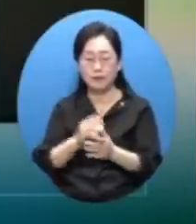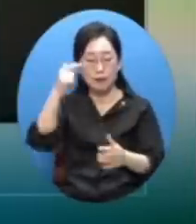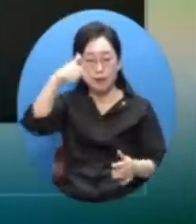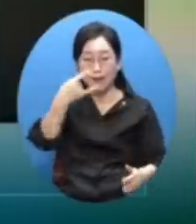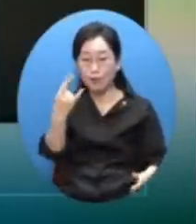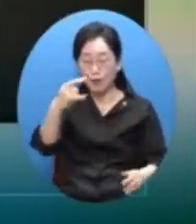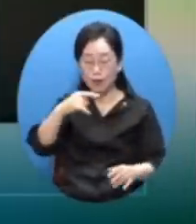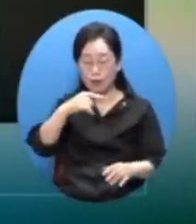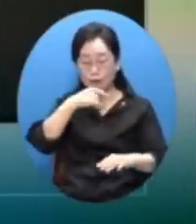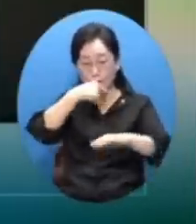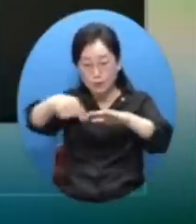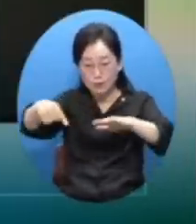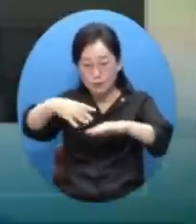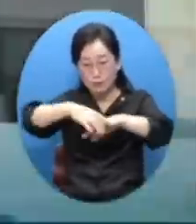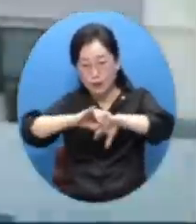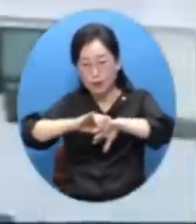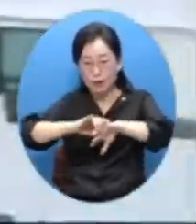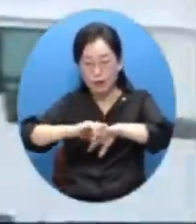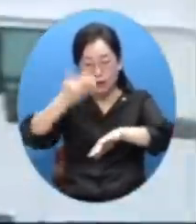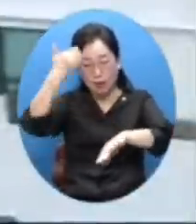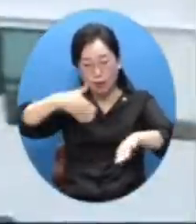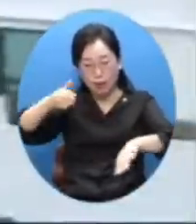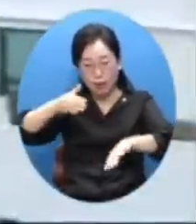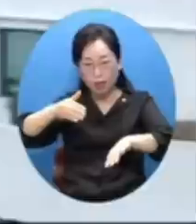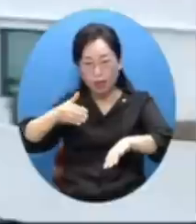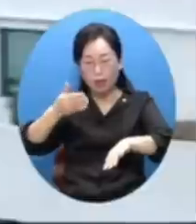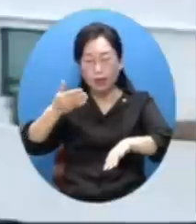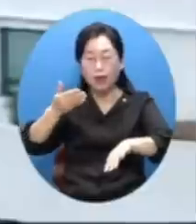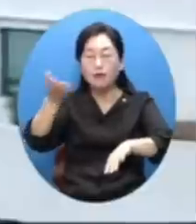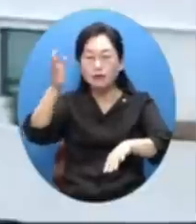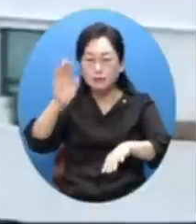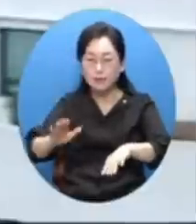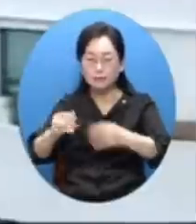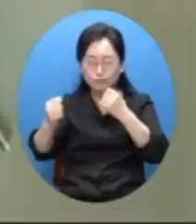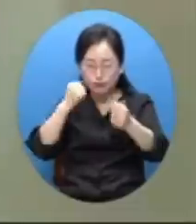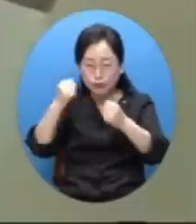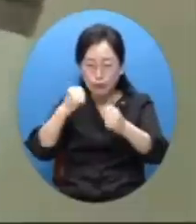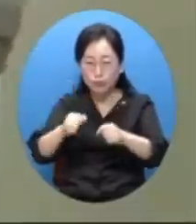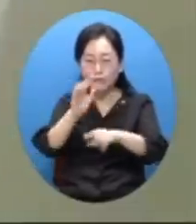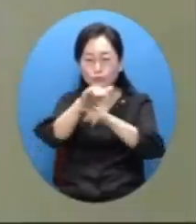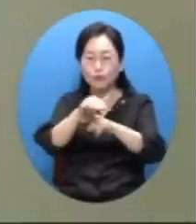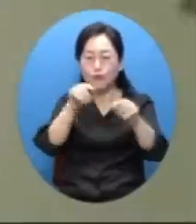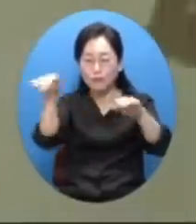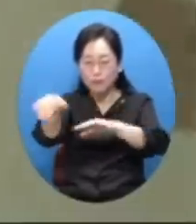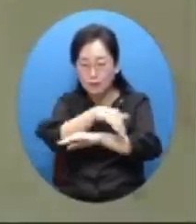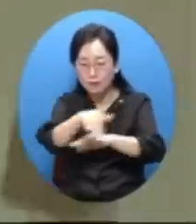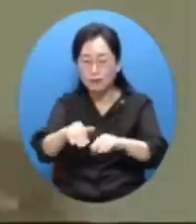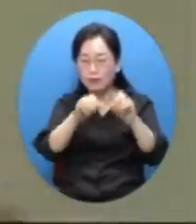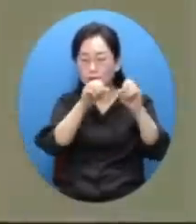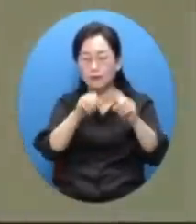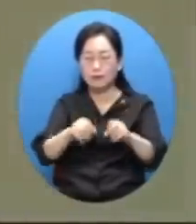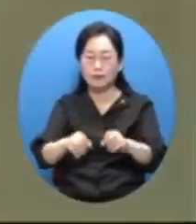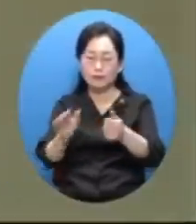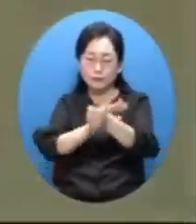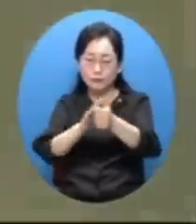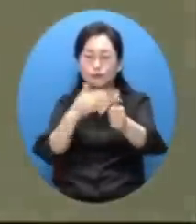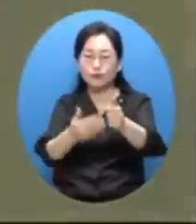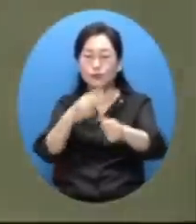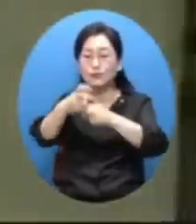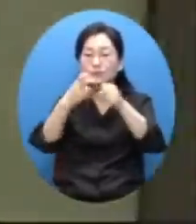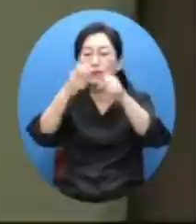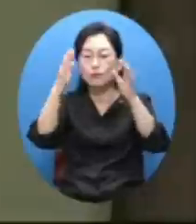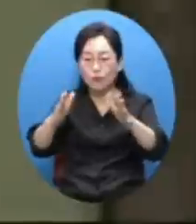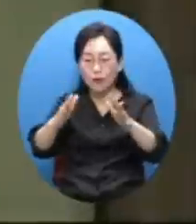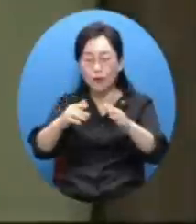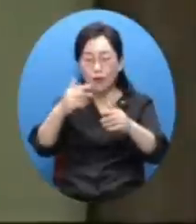반신이 마비될 때까지 무의천지리를 다닙니다. 의사가 없는 온식으로 다니면서 복음을 전했습니다. 20평 남짓 병원 옥탑방에서 홀로